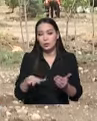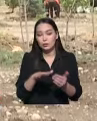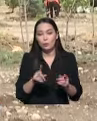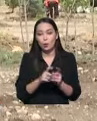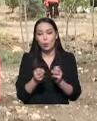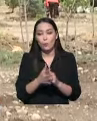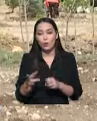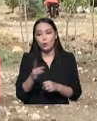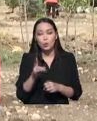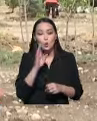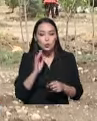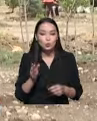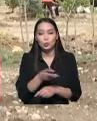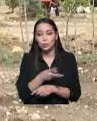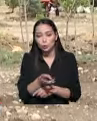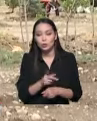микрорайонда біз суғару жүйесін жүргізіледі.